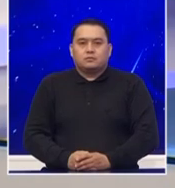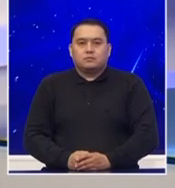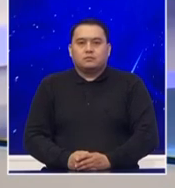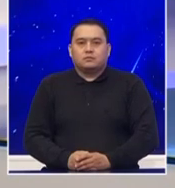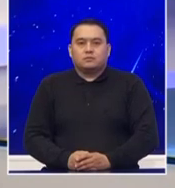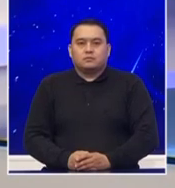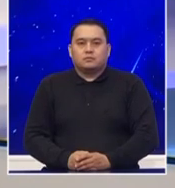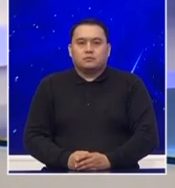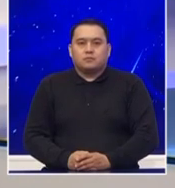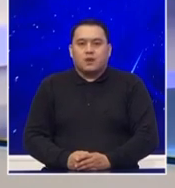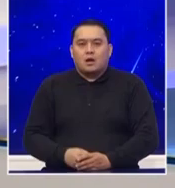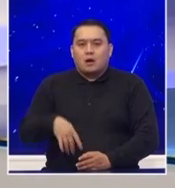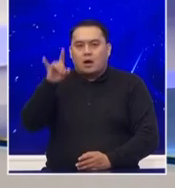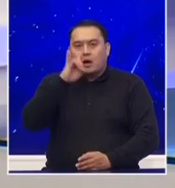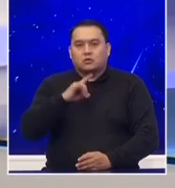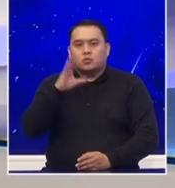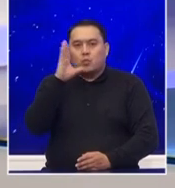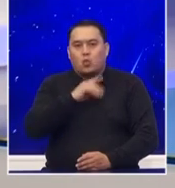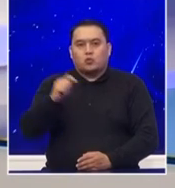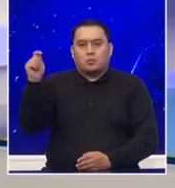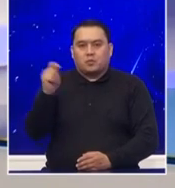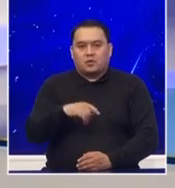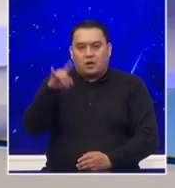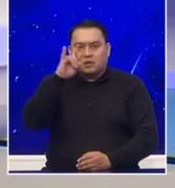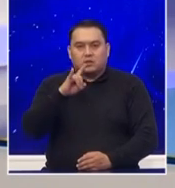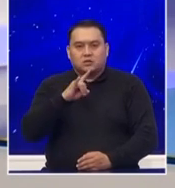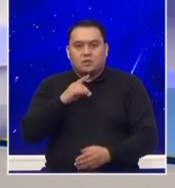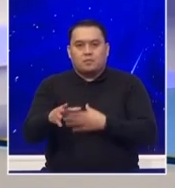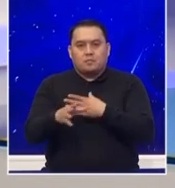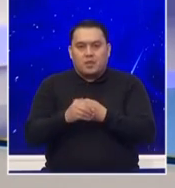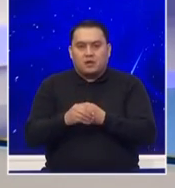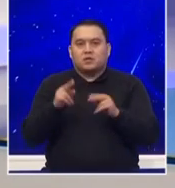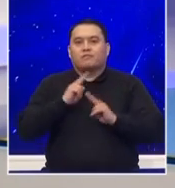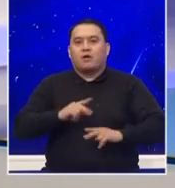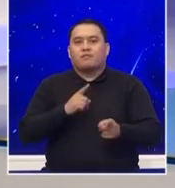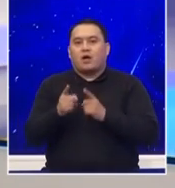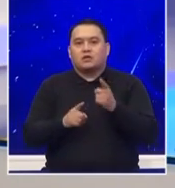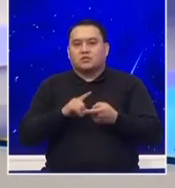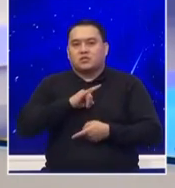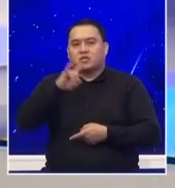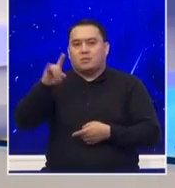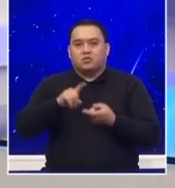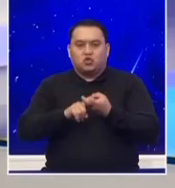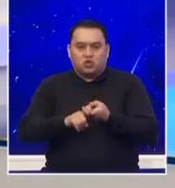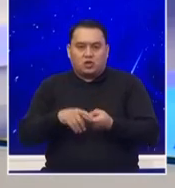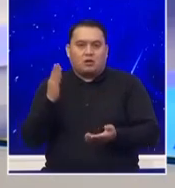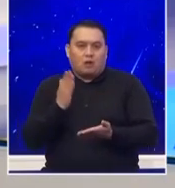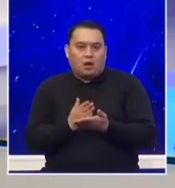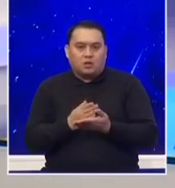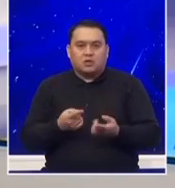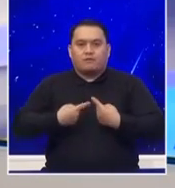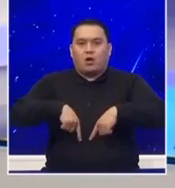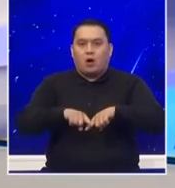Какие зарубежные страны казахстанцы смогут посетить в этом году? С кем наша страна восстановила авиасообщение? По информации